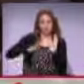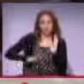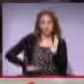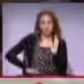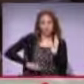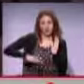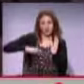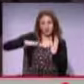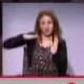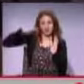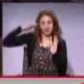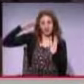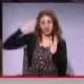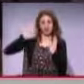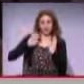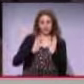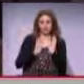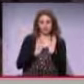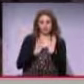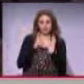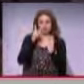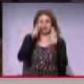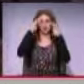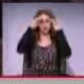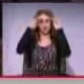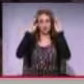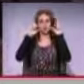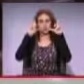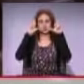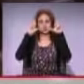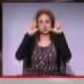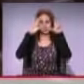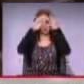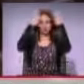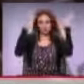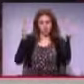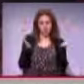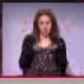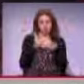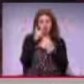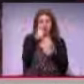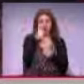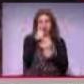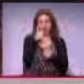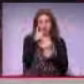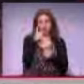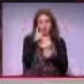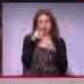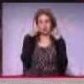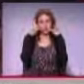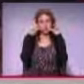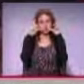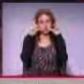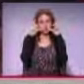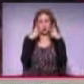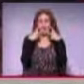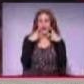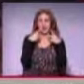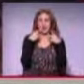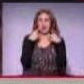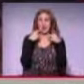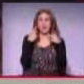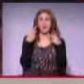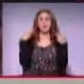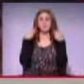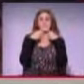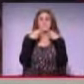يعني اللي انت رسمه الحقيقه من لوحات عظيمه. عملت كم معرض استاذ خالد؟ والله انا مش بعد يعني بس انا عرضت في نقابه